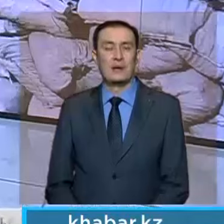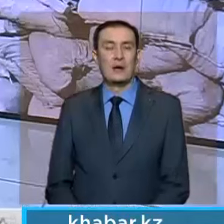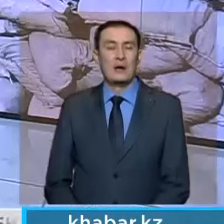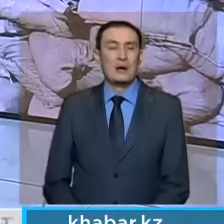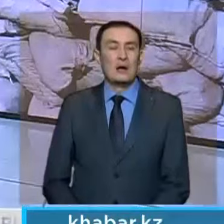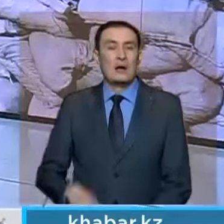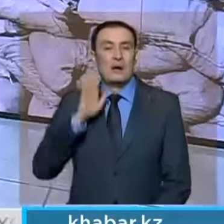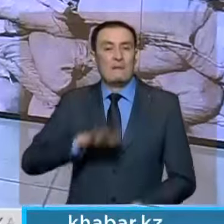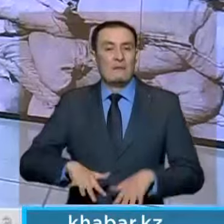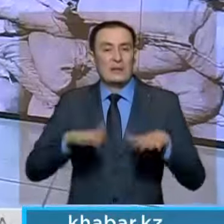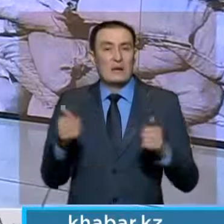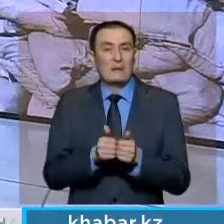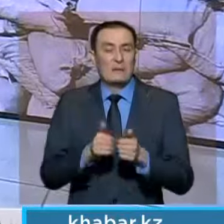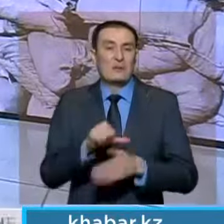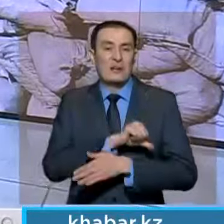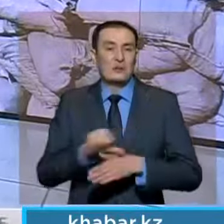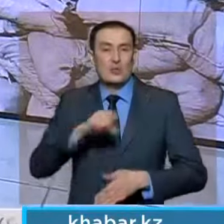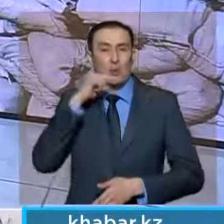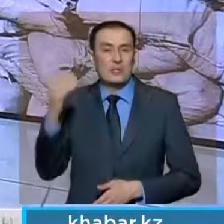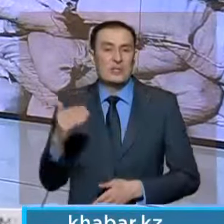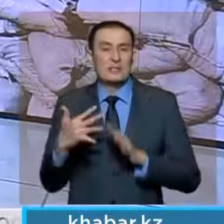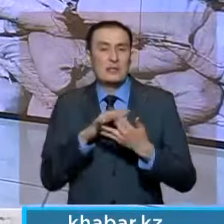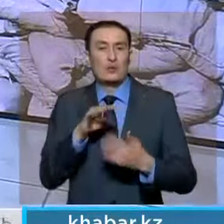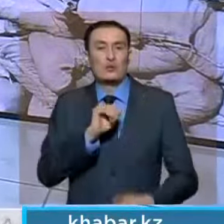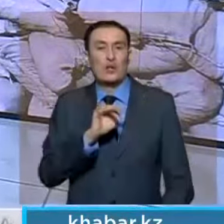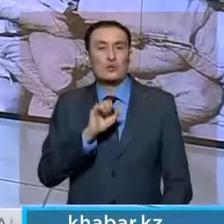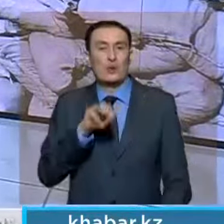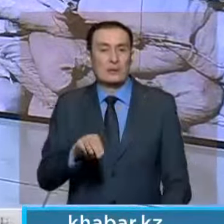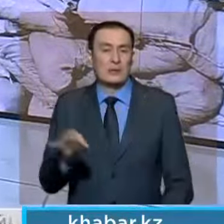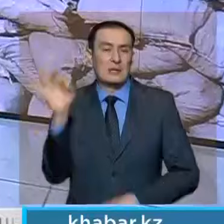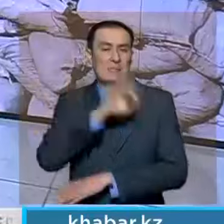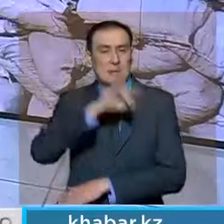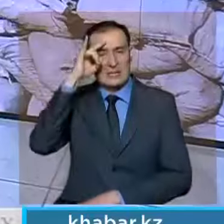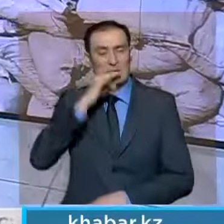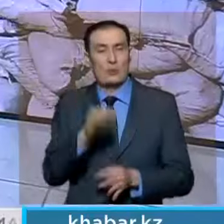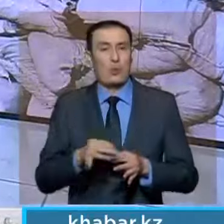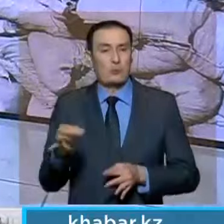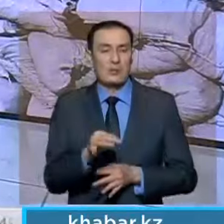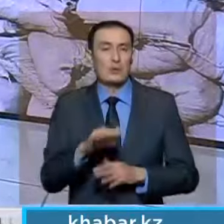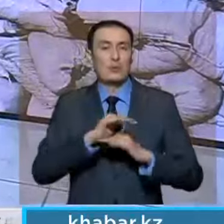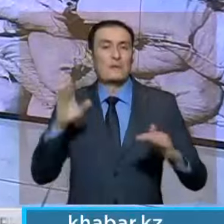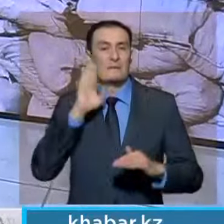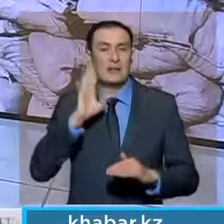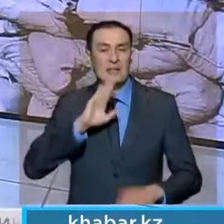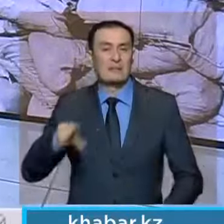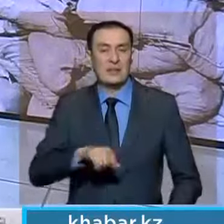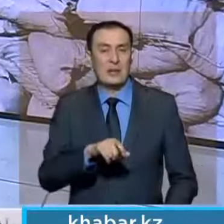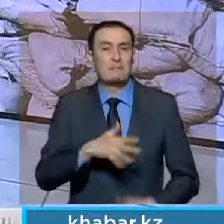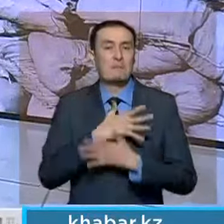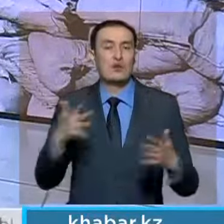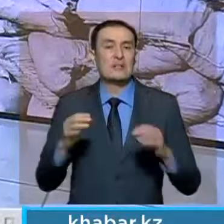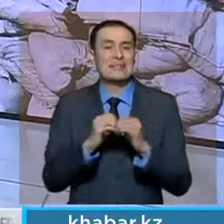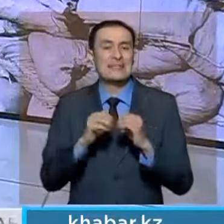Вот большая вода подступает уже к приграничному с Россией селу Жарсуат, это на западе нашей республики. Там уровень воды в реке Жайык